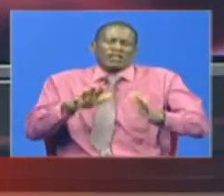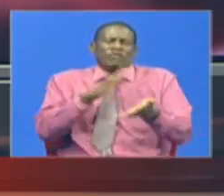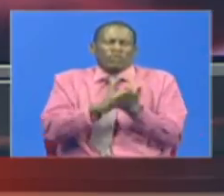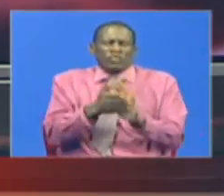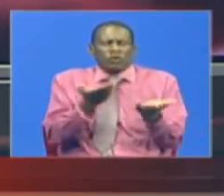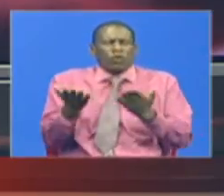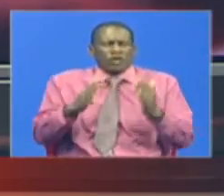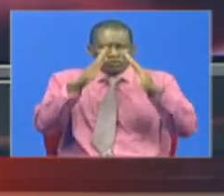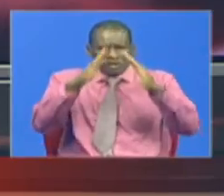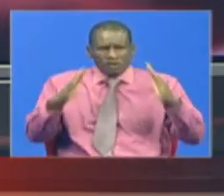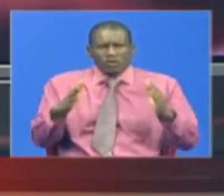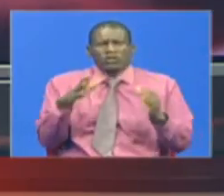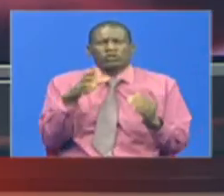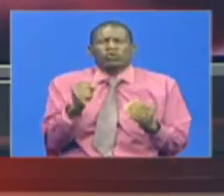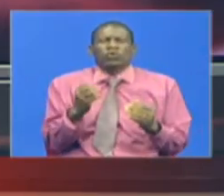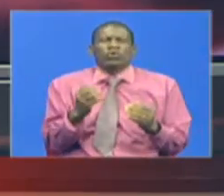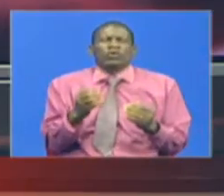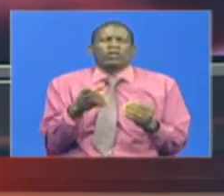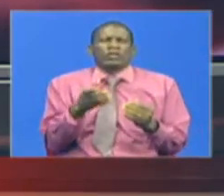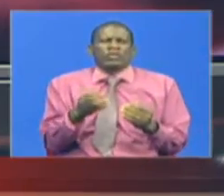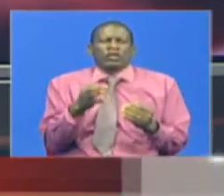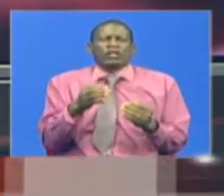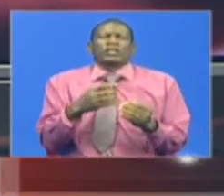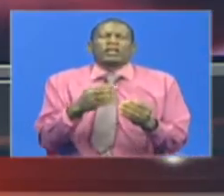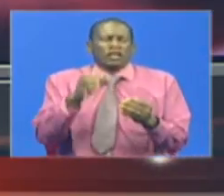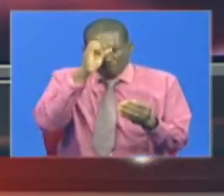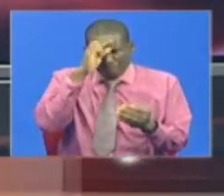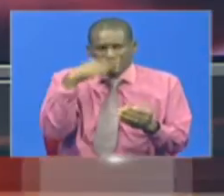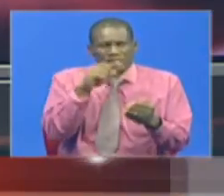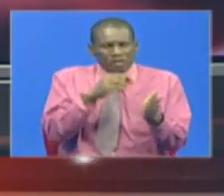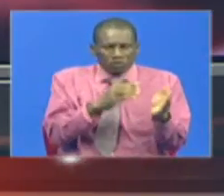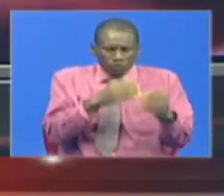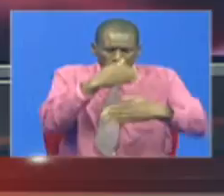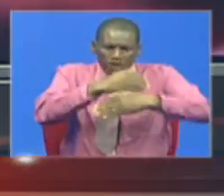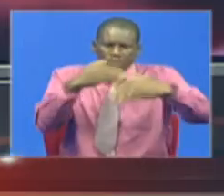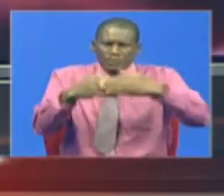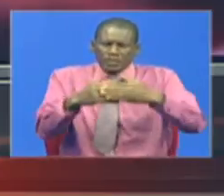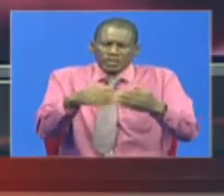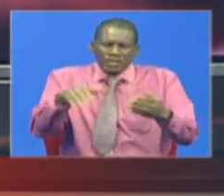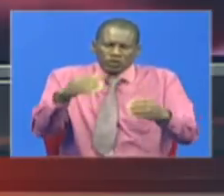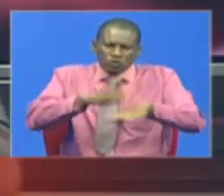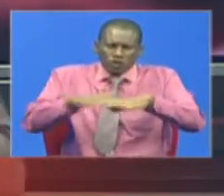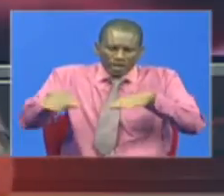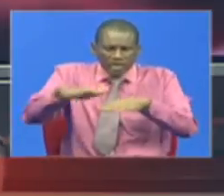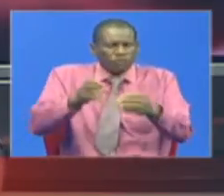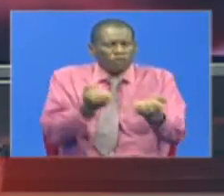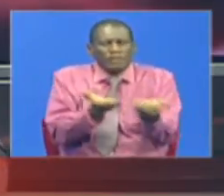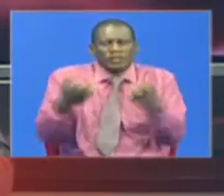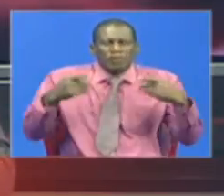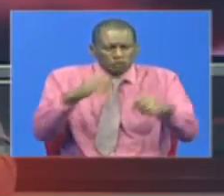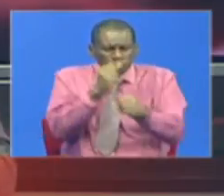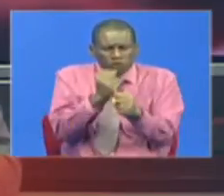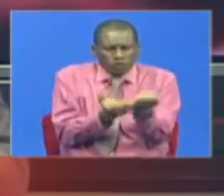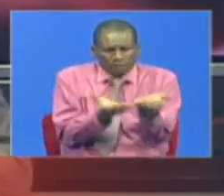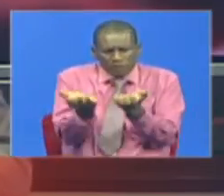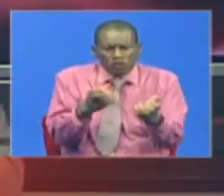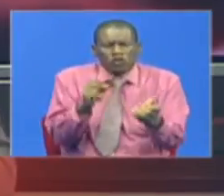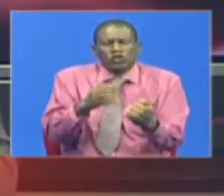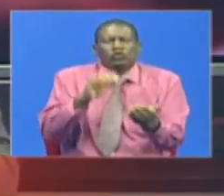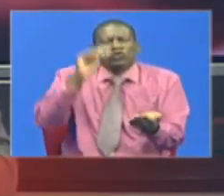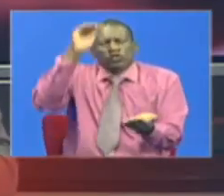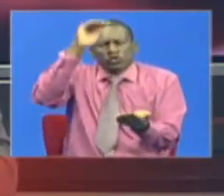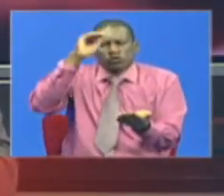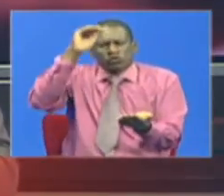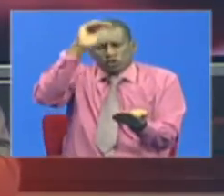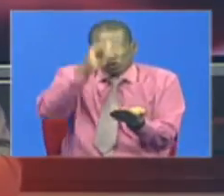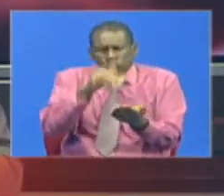nzuri, imewajengea wafanyabiashara hao sehemu nzuri ambapo watakuwa wakifanyia biashara zao ili kupunguza hasara wanazopata kila kunapotokea mikasa